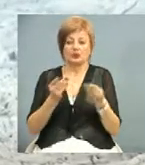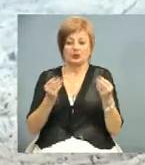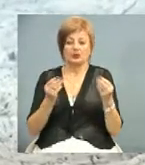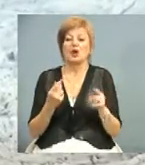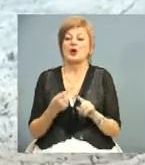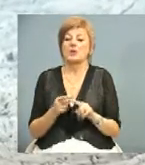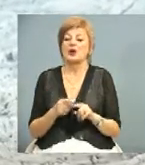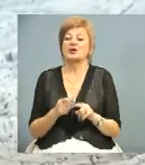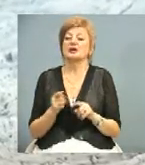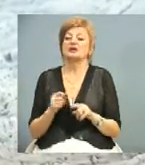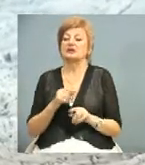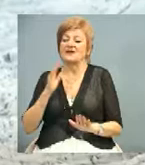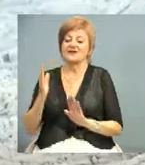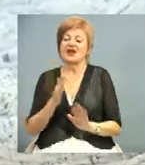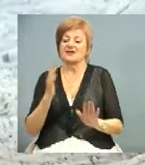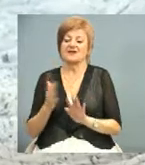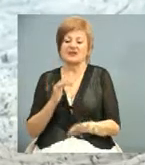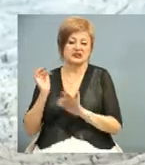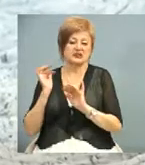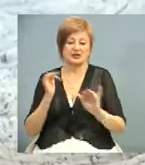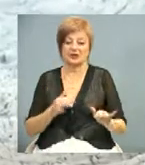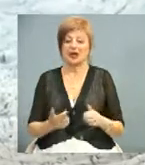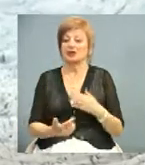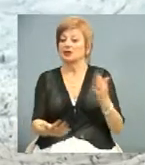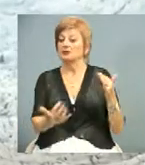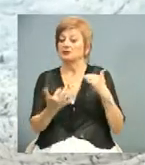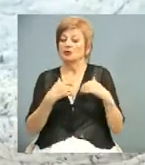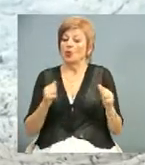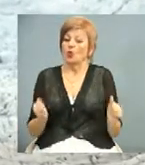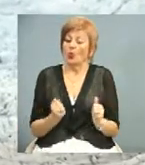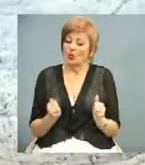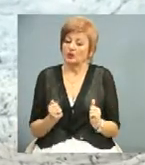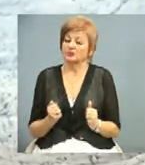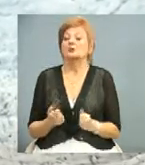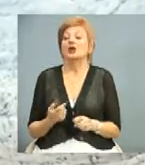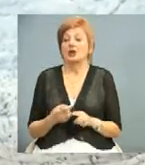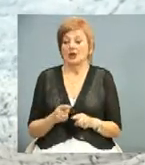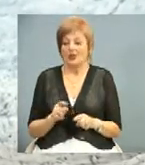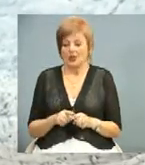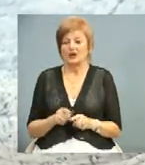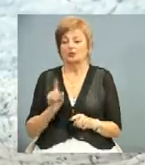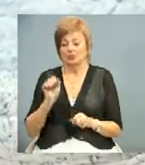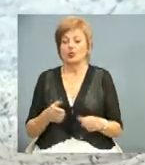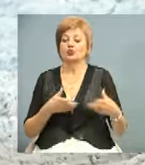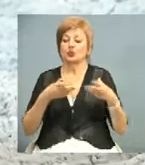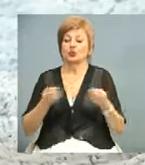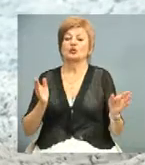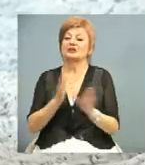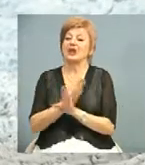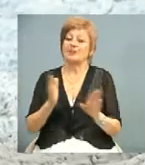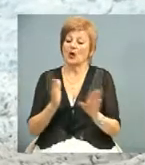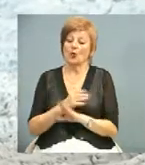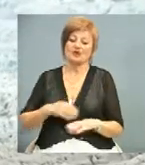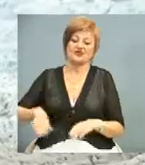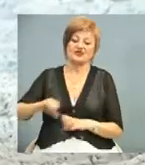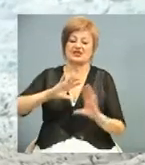льодовика постійно дмуть сильні вітри, що приносять до нас холод та мороз. Так, льодовики здатні впливати на погоду і клімат